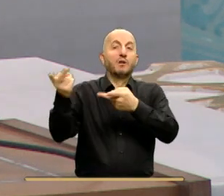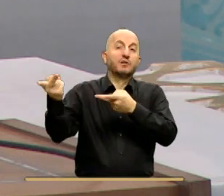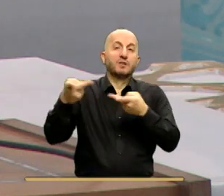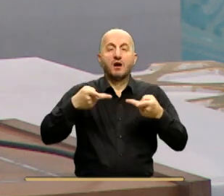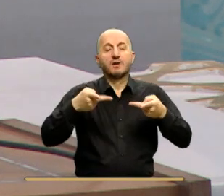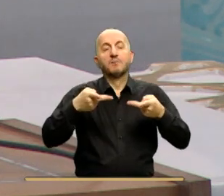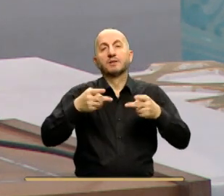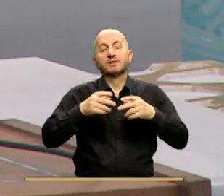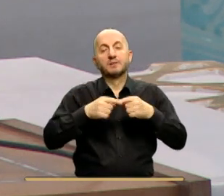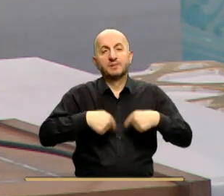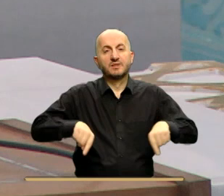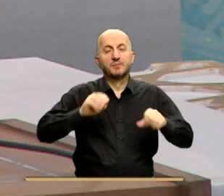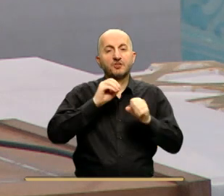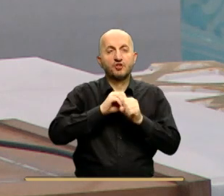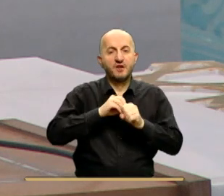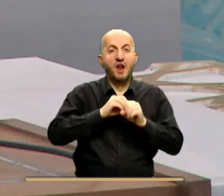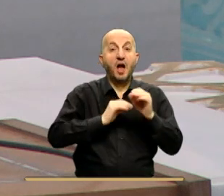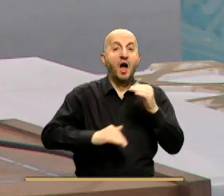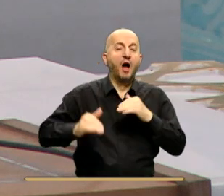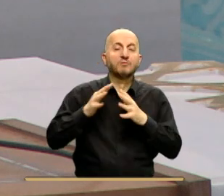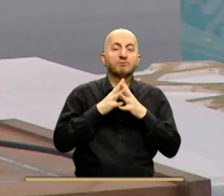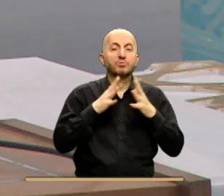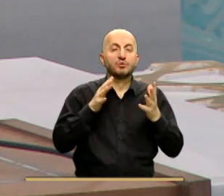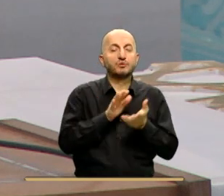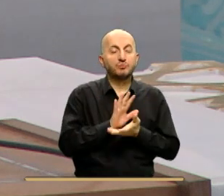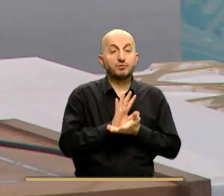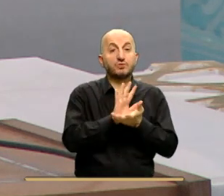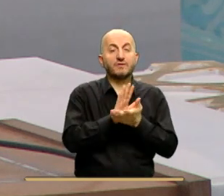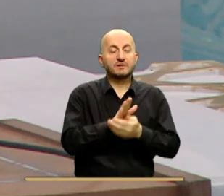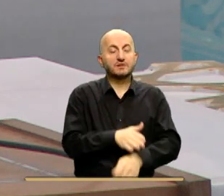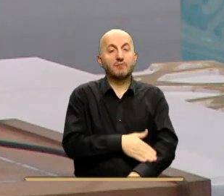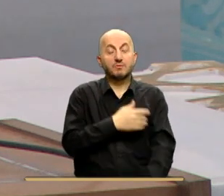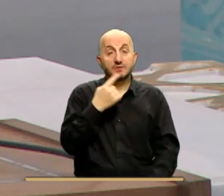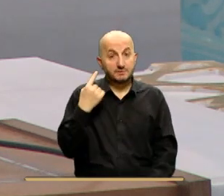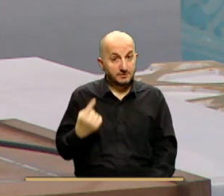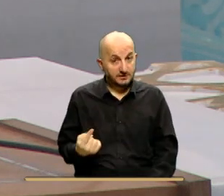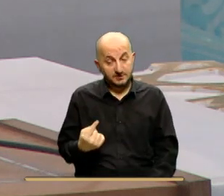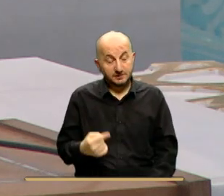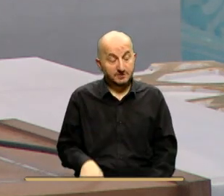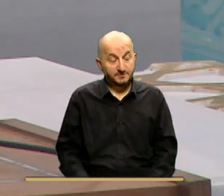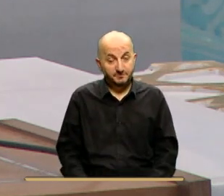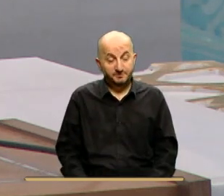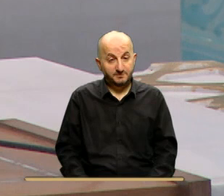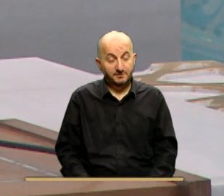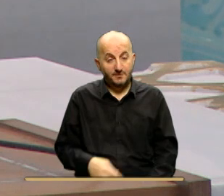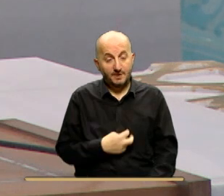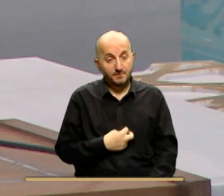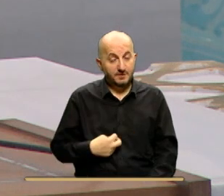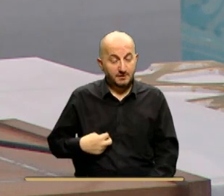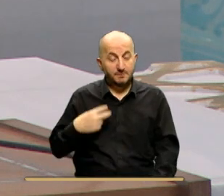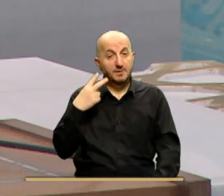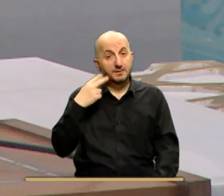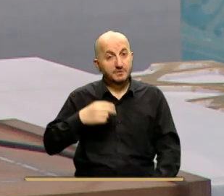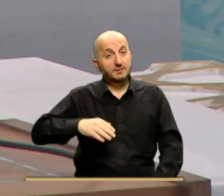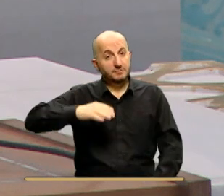çağrılması bizim için en büyük ecirlerden, sevaplardan birisidir. Efendimiz sallallahu aleyhi ve